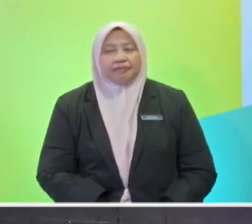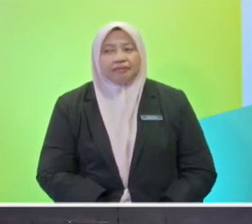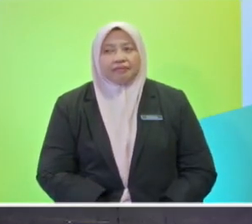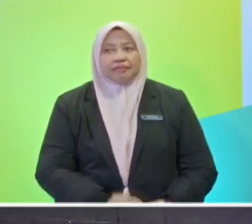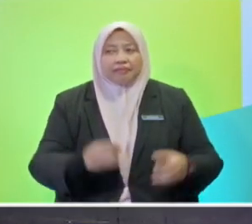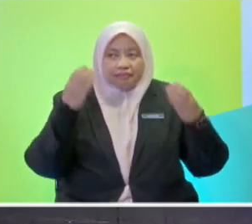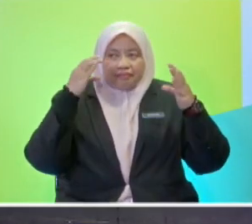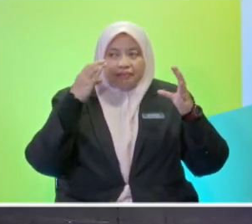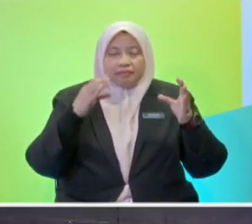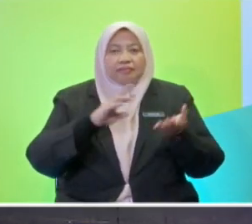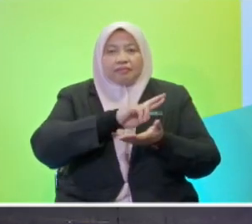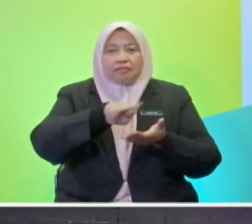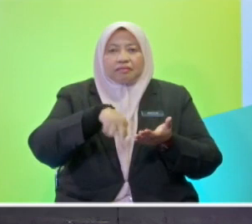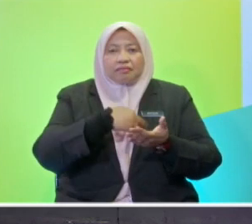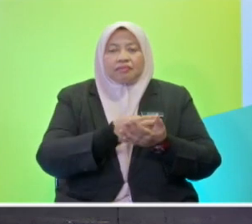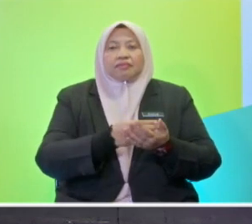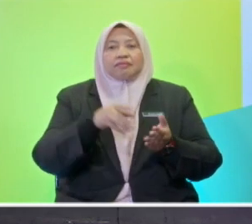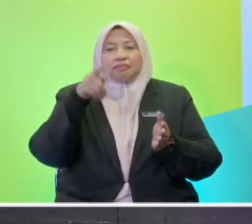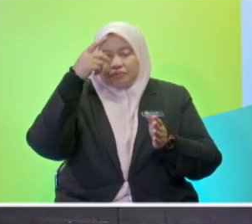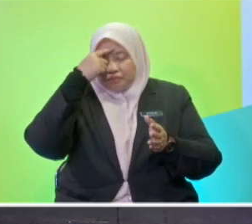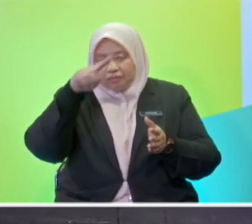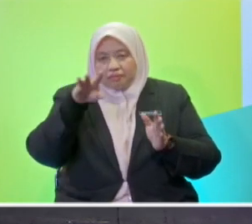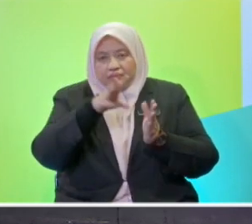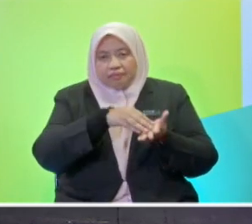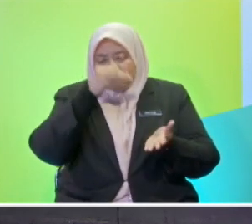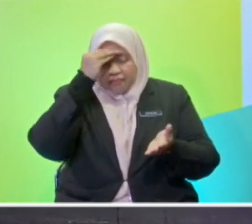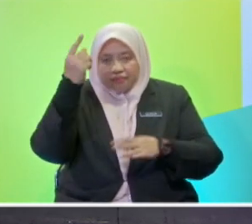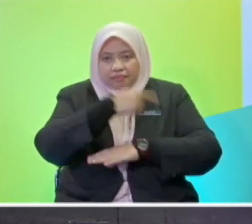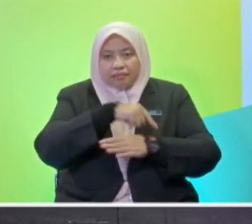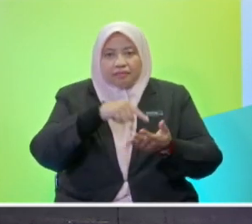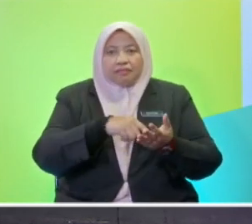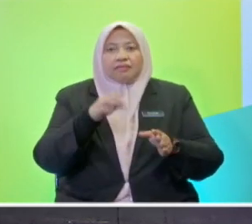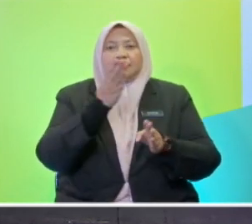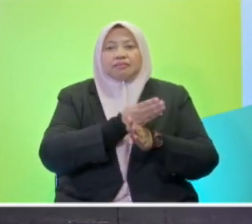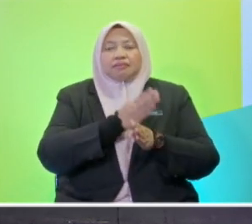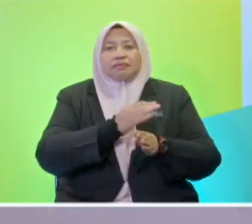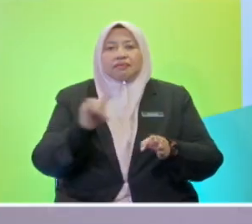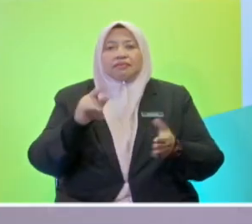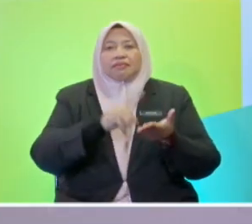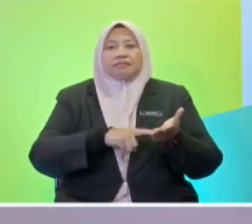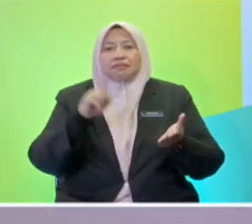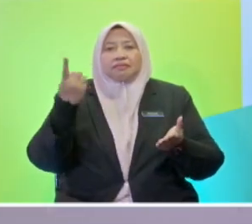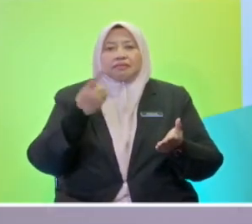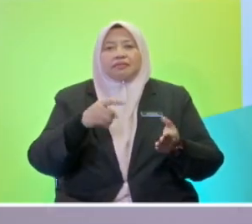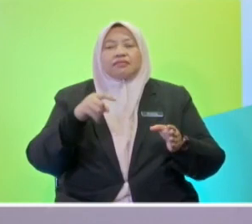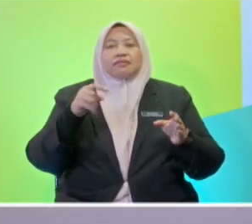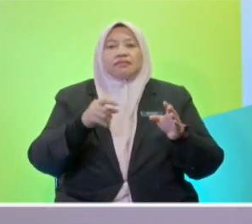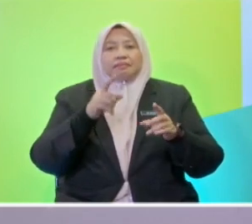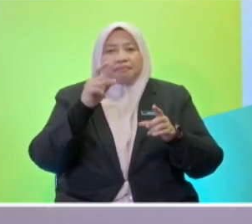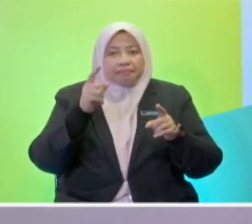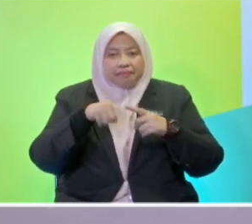Apakah rumusan untuk pembelajaran kita hari ini sebenarnya apa saja bila melibatkan